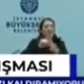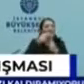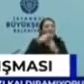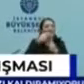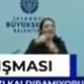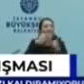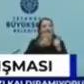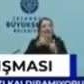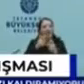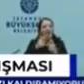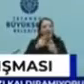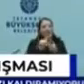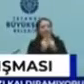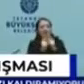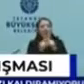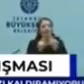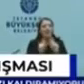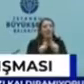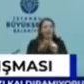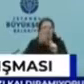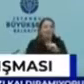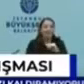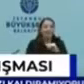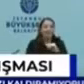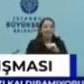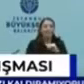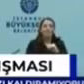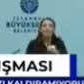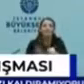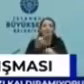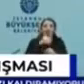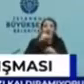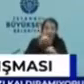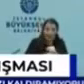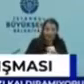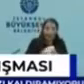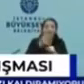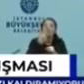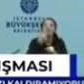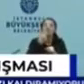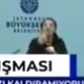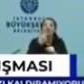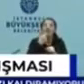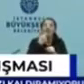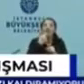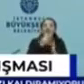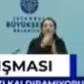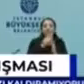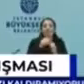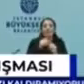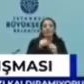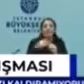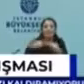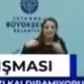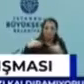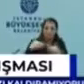Çağırıcı, İstanbul için özgün proje üretilmediğini söyledi. Göğe geldiğinizin üzerinden 2,5 yıl